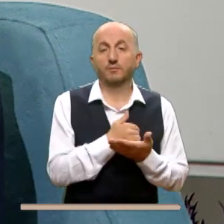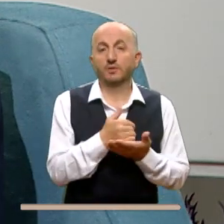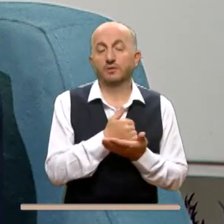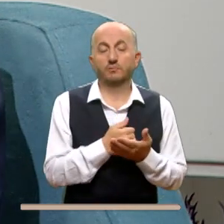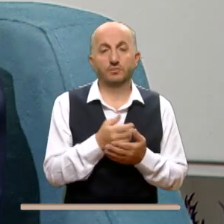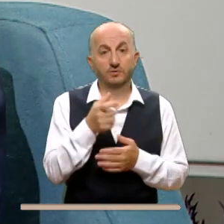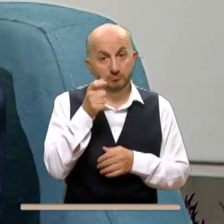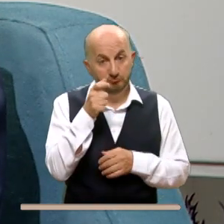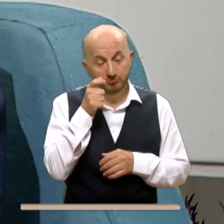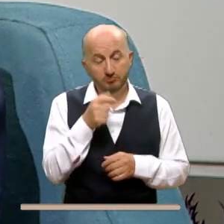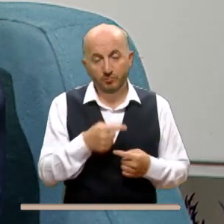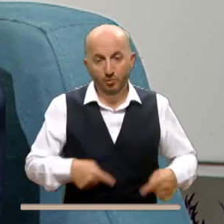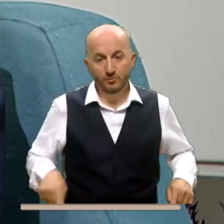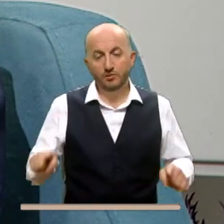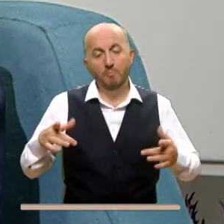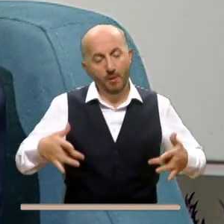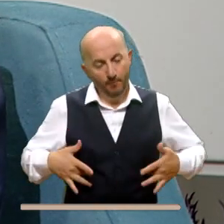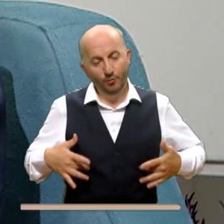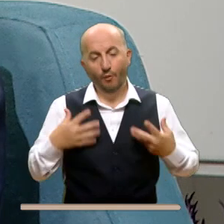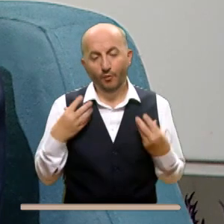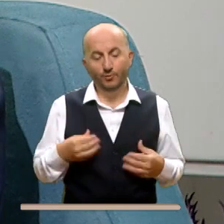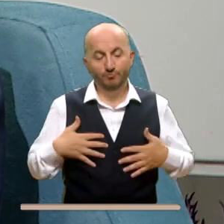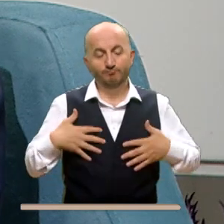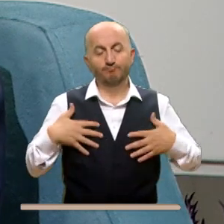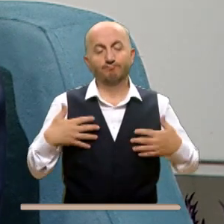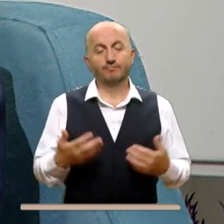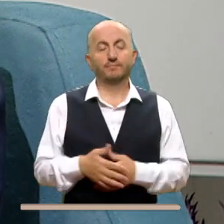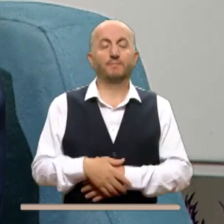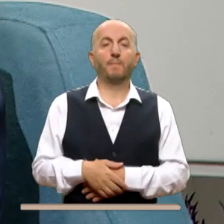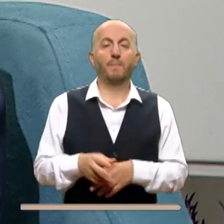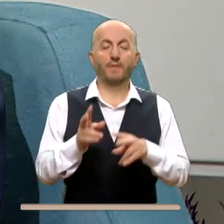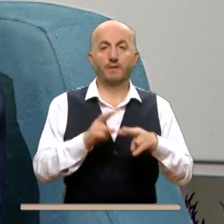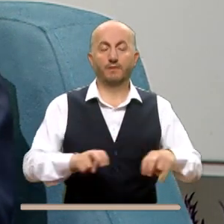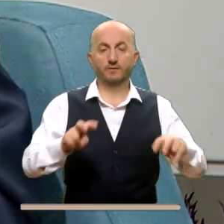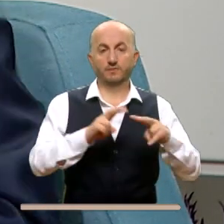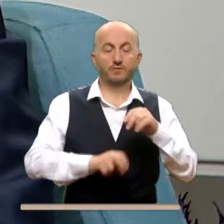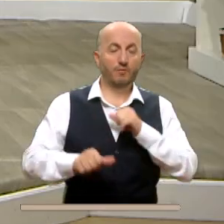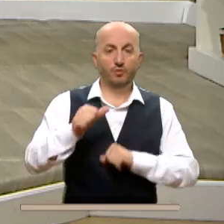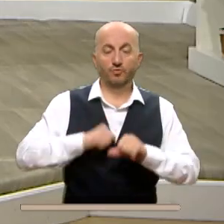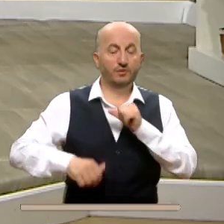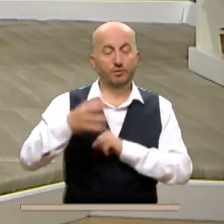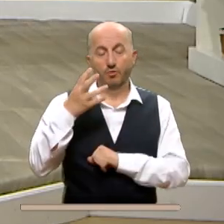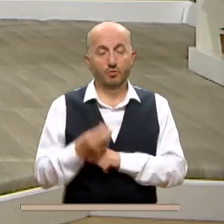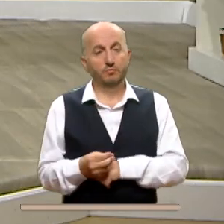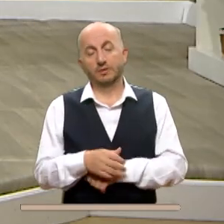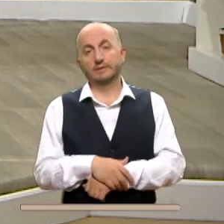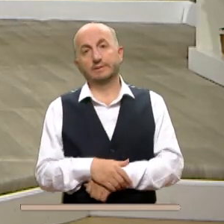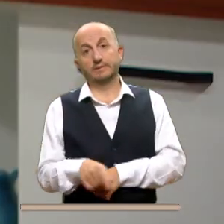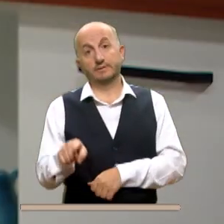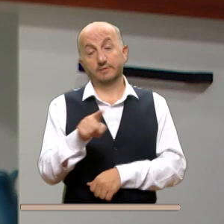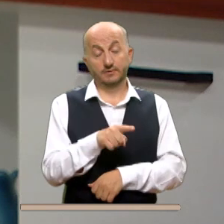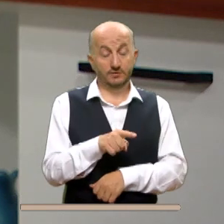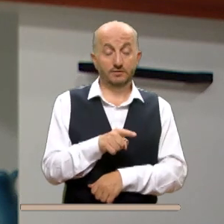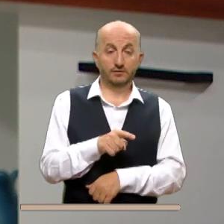çok dikkat çekiyor. Tabii bu bize gurur veriyor. Zaten açıkçası araştırma üniversitesi olmanız zaten başlı başına hocam sizin için çok